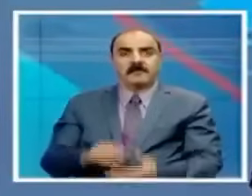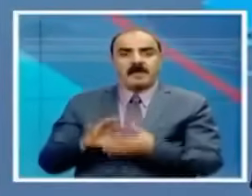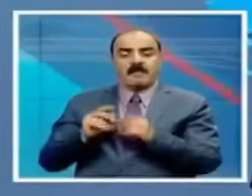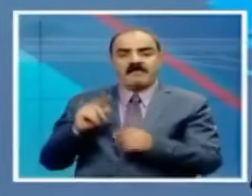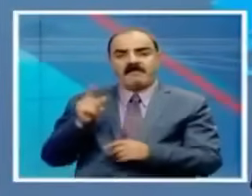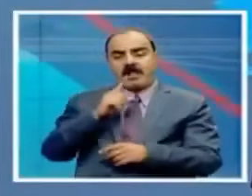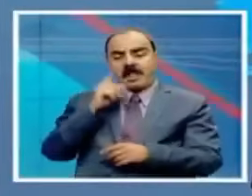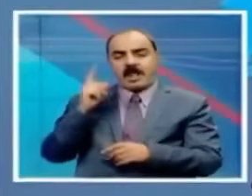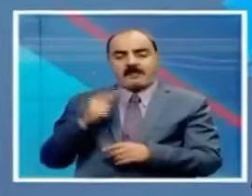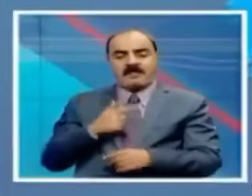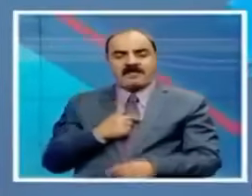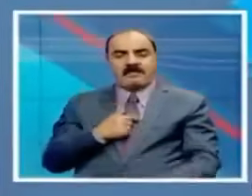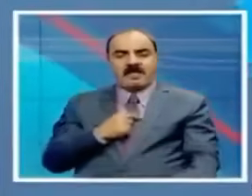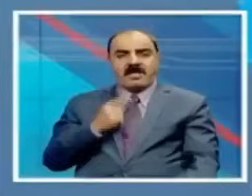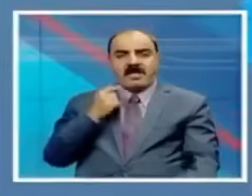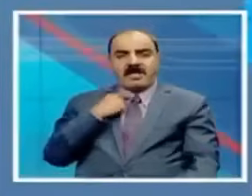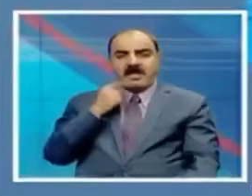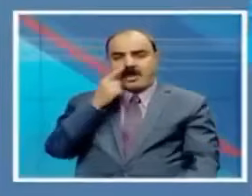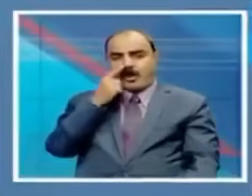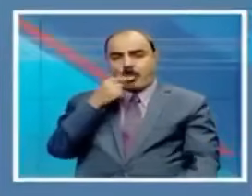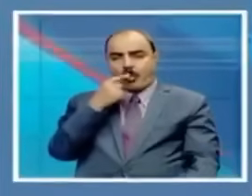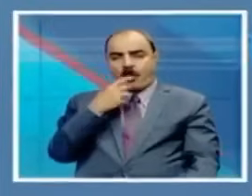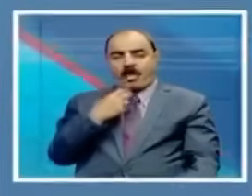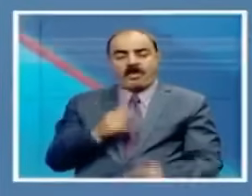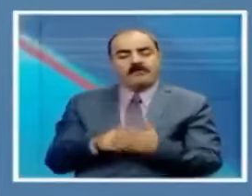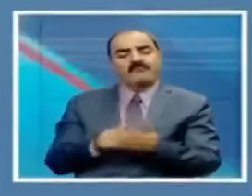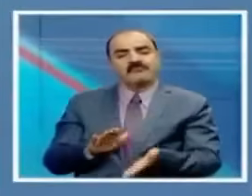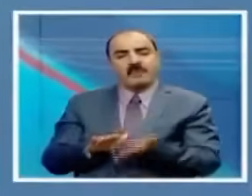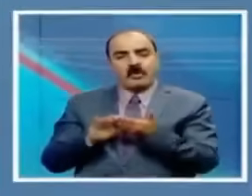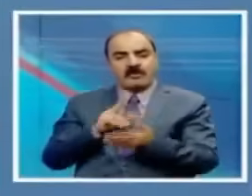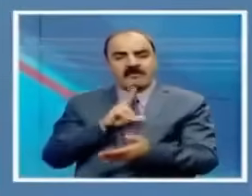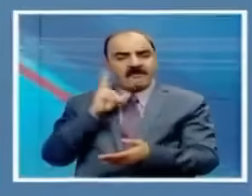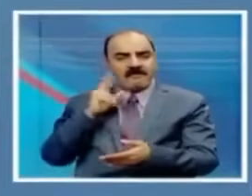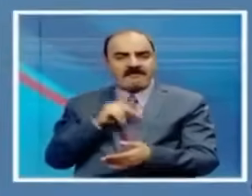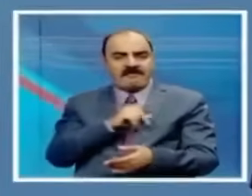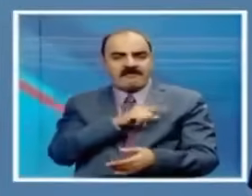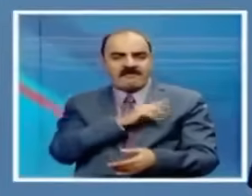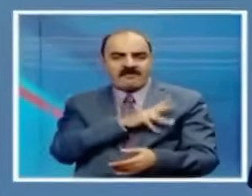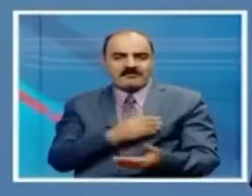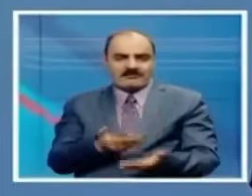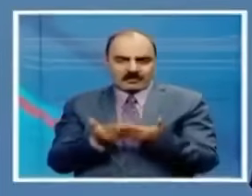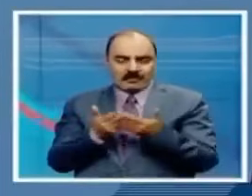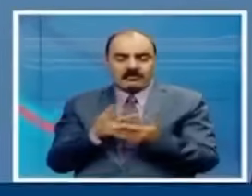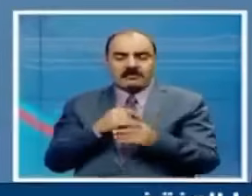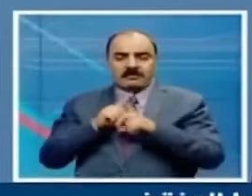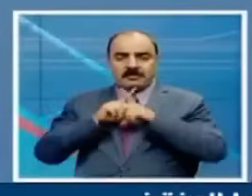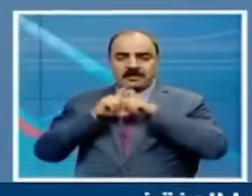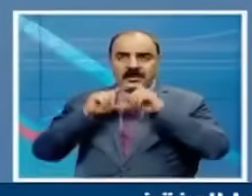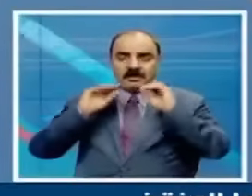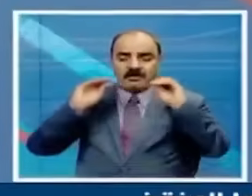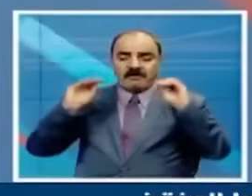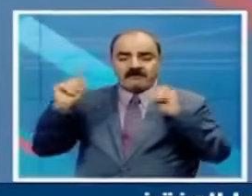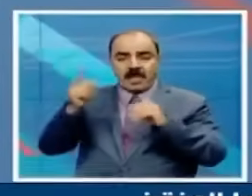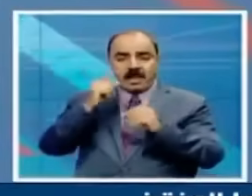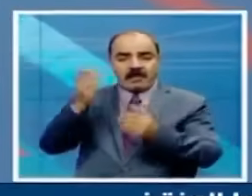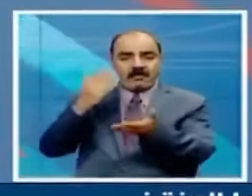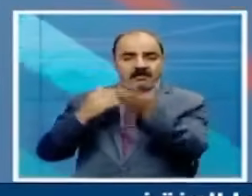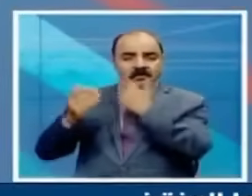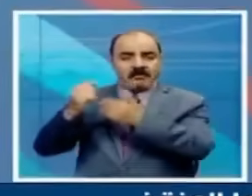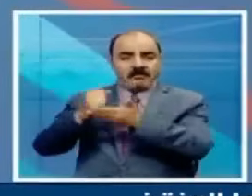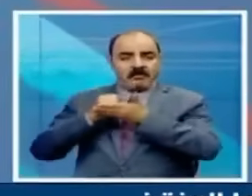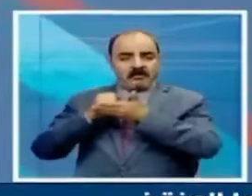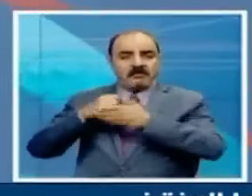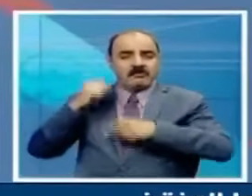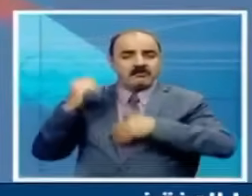أطلقت وكالة الأمم المتحدة لغوث وتشغيل اللاجئين الفلسطينيين الأونروا نداء عاجلا لدول العالم